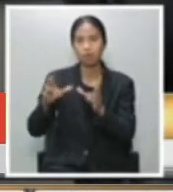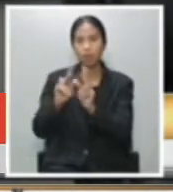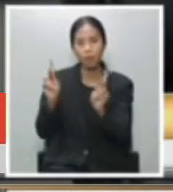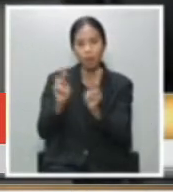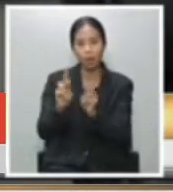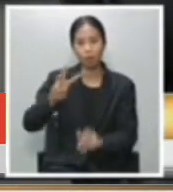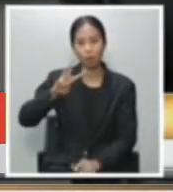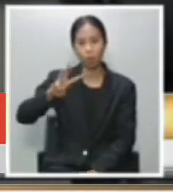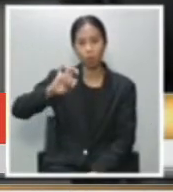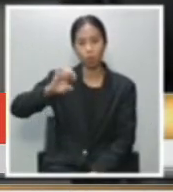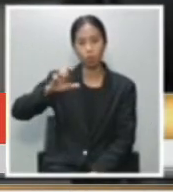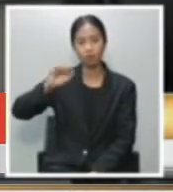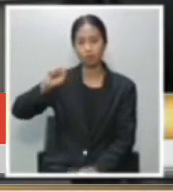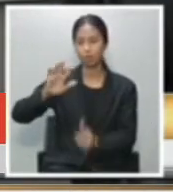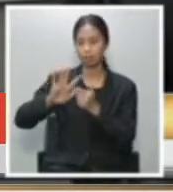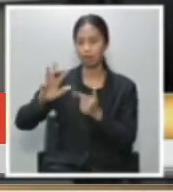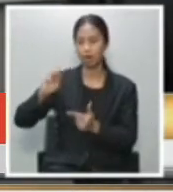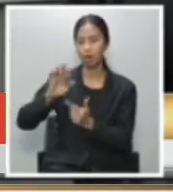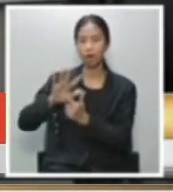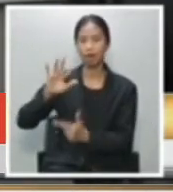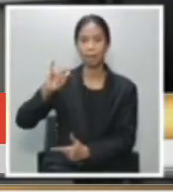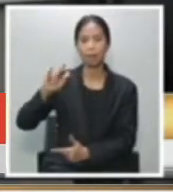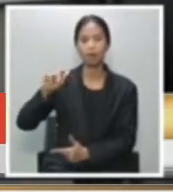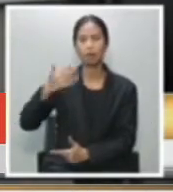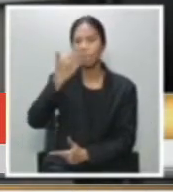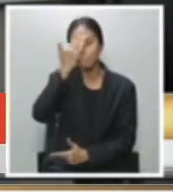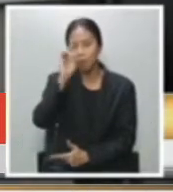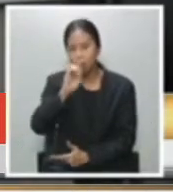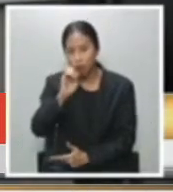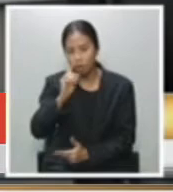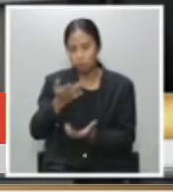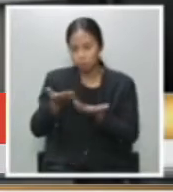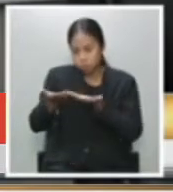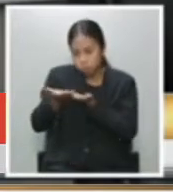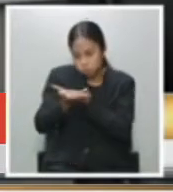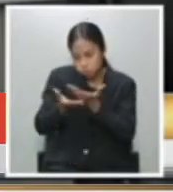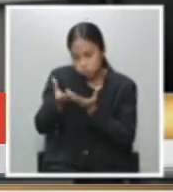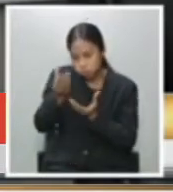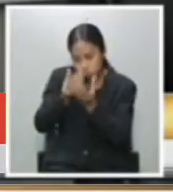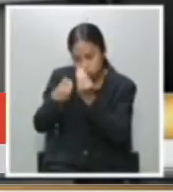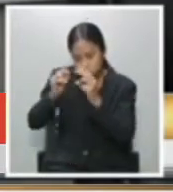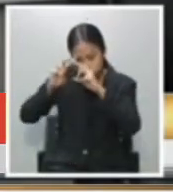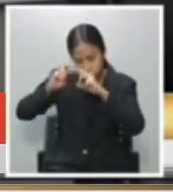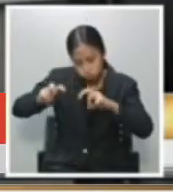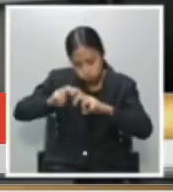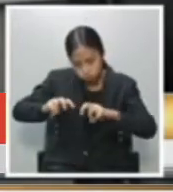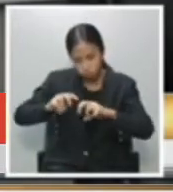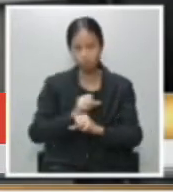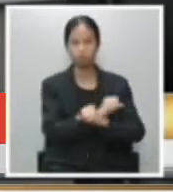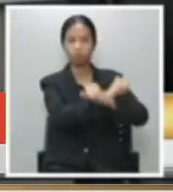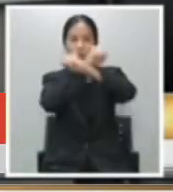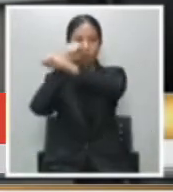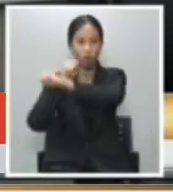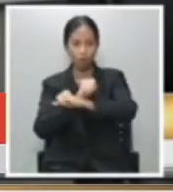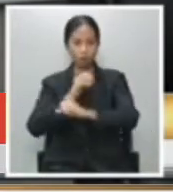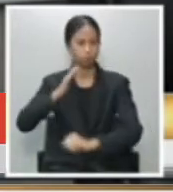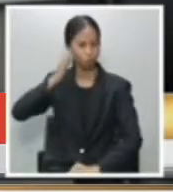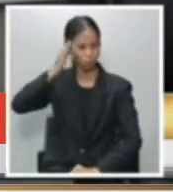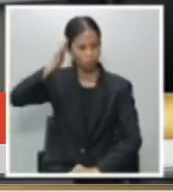เพื่อพิจารณาศึกษาแนวทางการป้องกันไม่ให้เกิดการรัฐประหารขึ้นอีกในอนาค